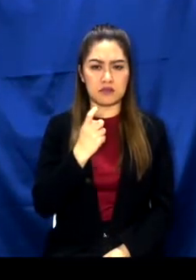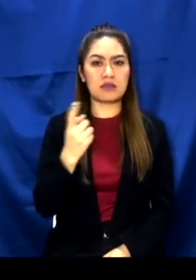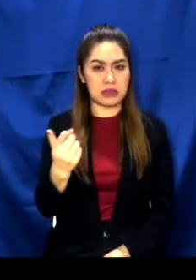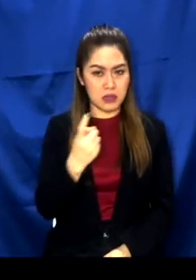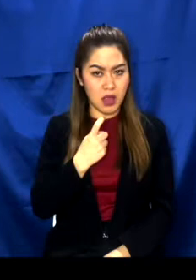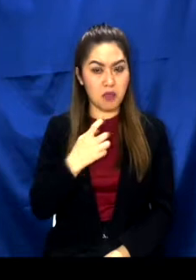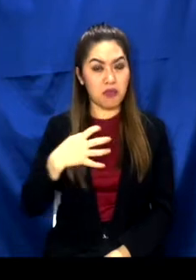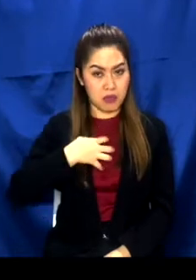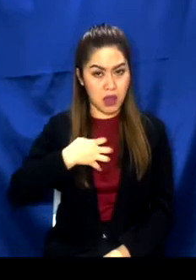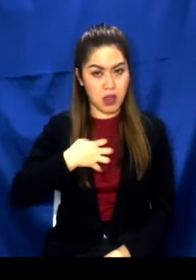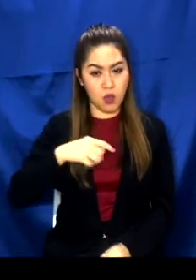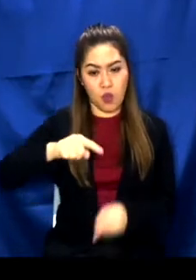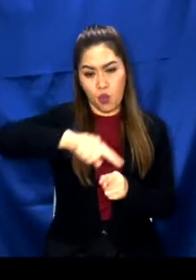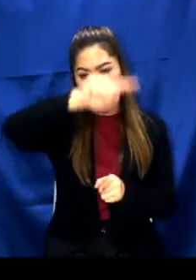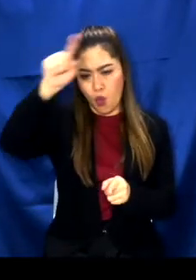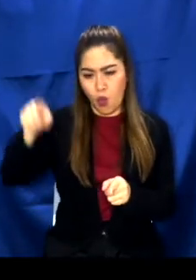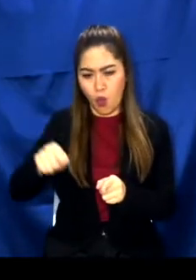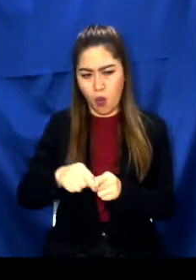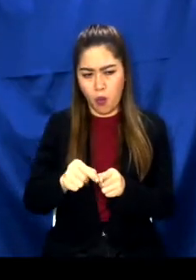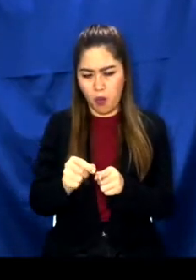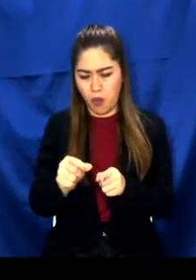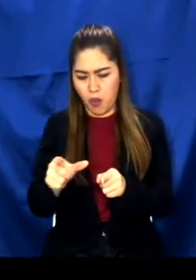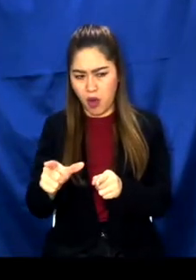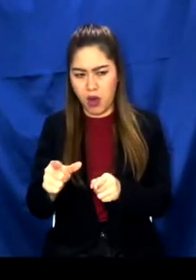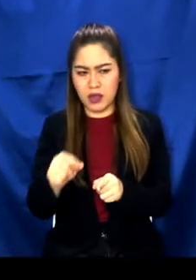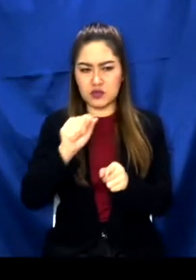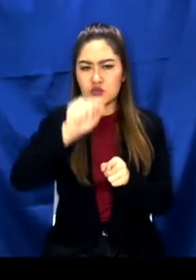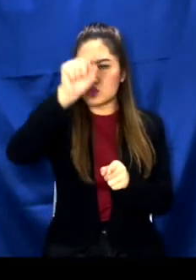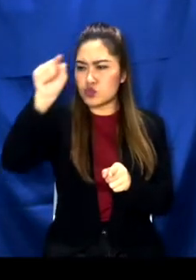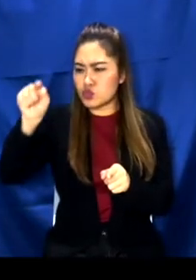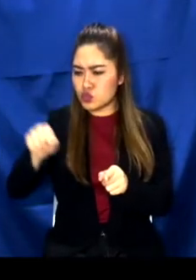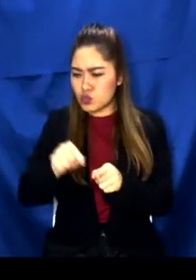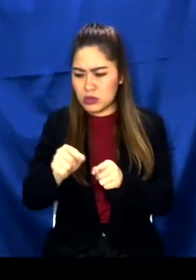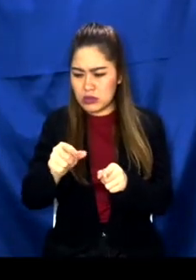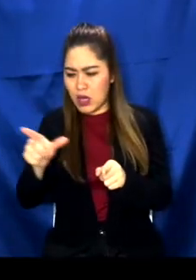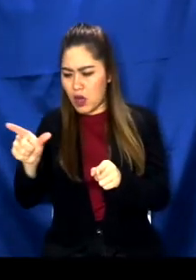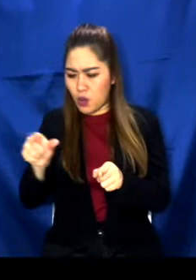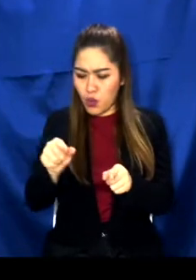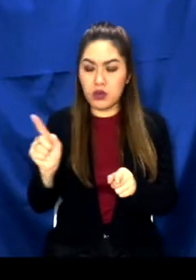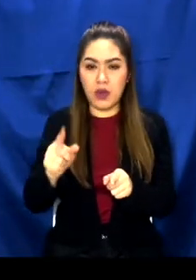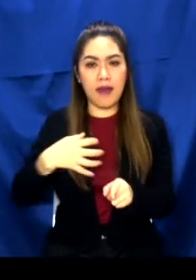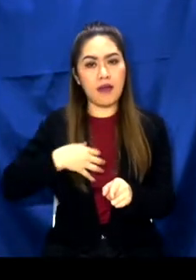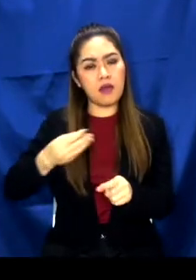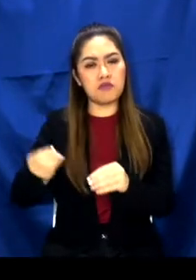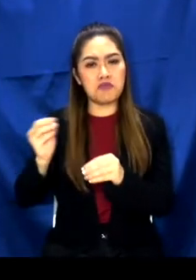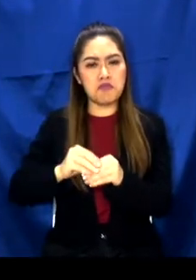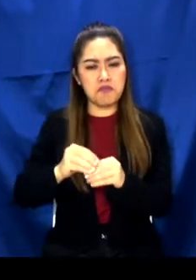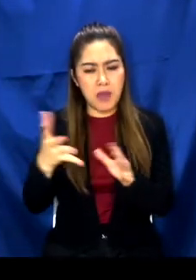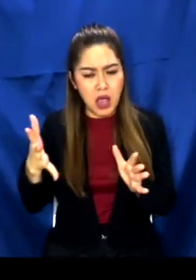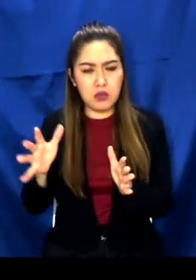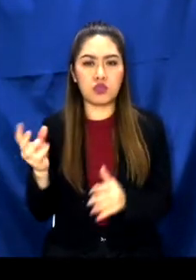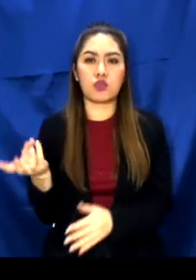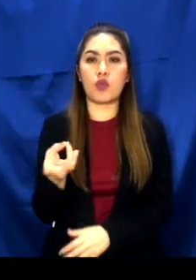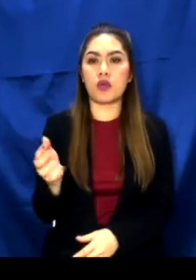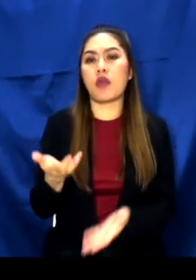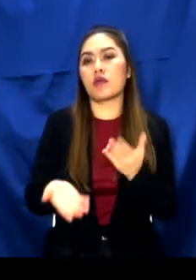มันก็จะถามว่าคุณจะเอาวงกลมใหญ่ขนาดไหนไอเม็ดเนี่ยจะเอาใหญ่ขนาดไหนเราก็ลองดูค่ะว่าเราจะเอาใหญ่ขนาดไหนเราก็เพิ่ม